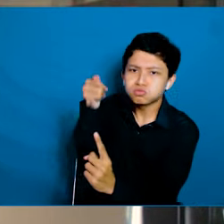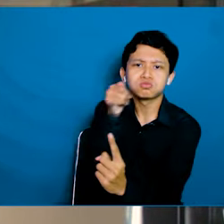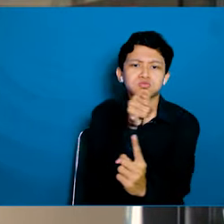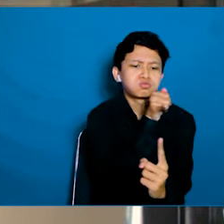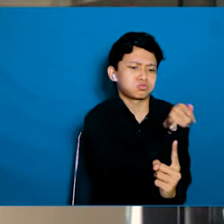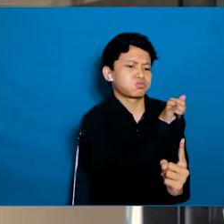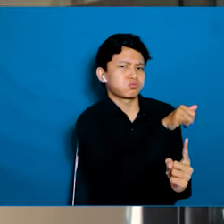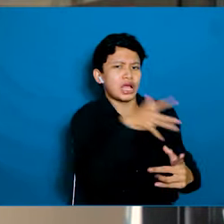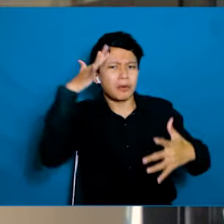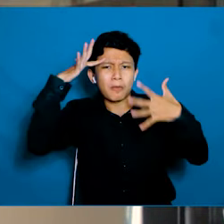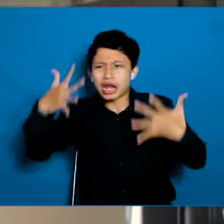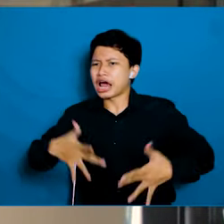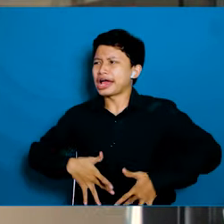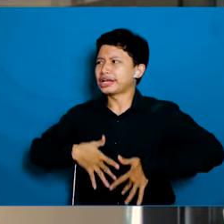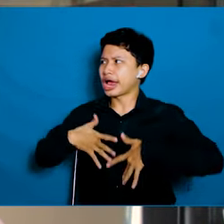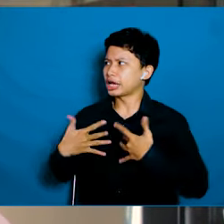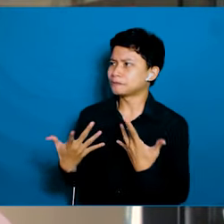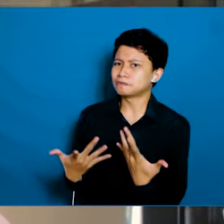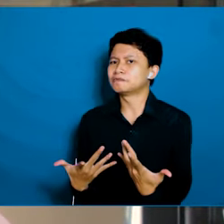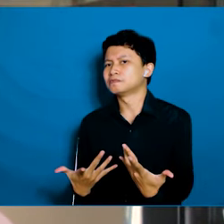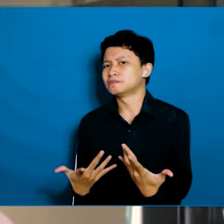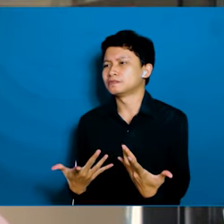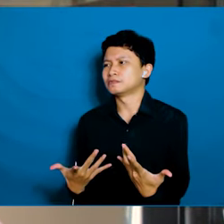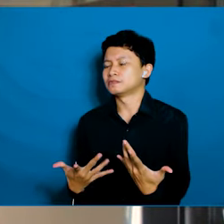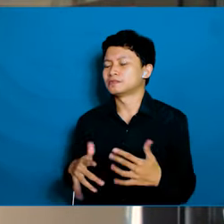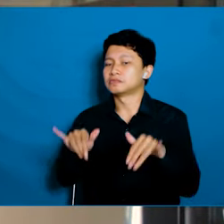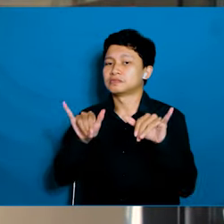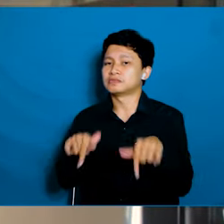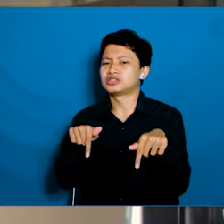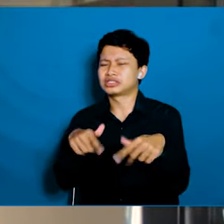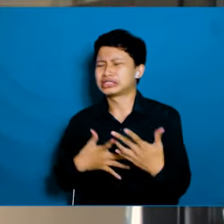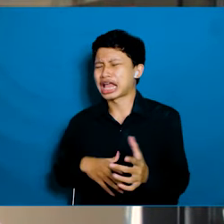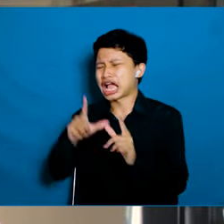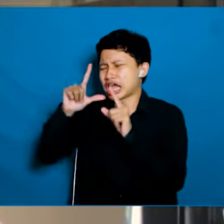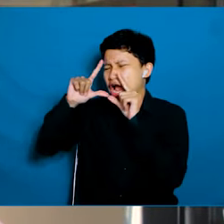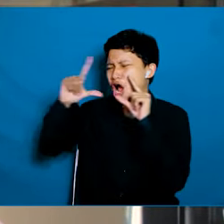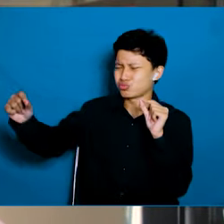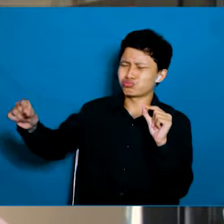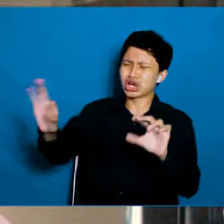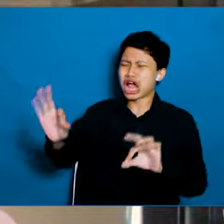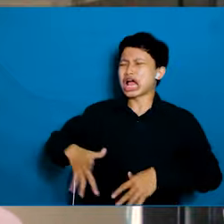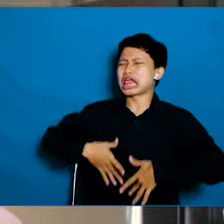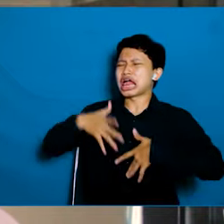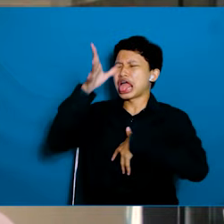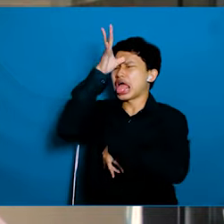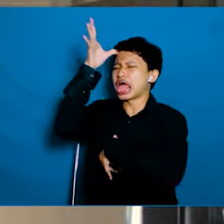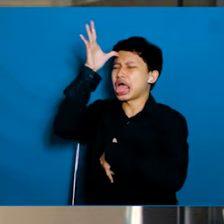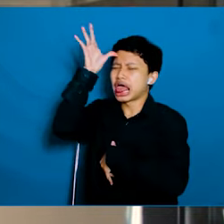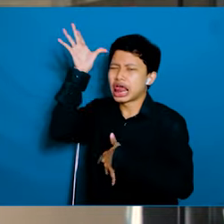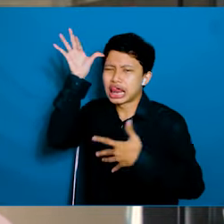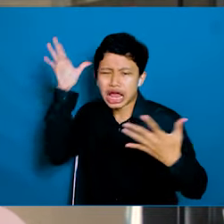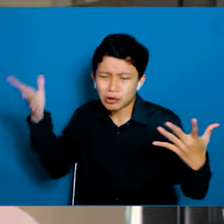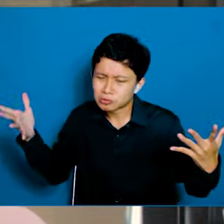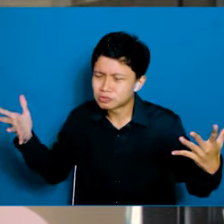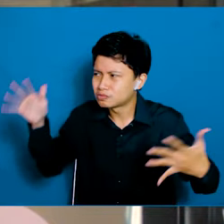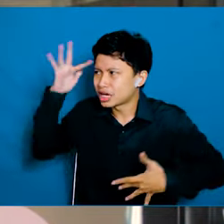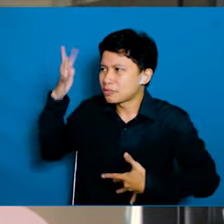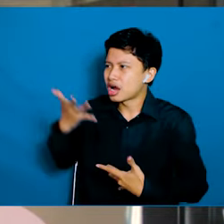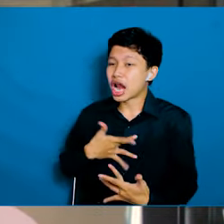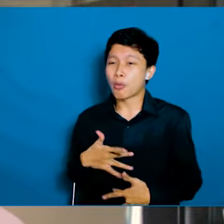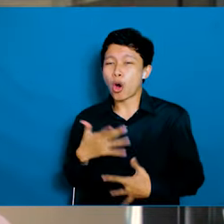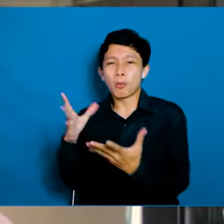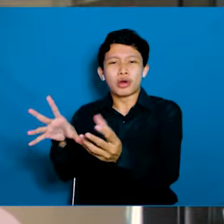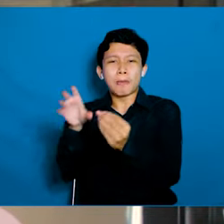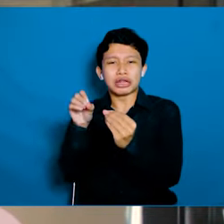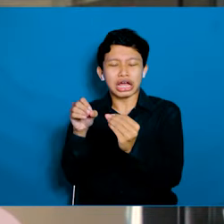sampai masyarakat, sampai undang-undang, kayak gitu. Ini jauh dari mereka. Bagaimana memiliki jaringan, bagaimana